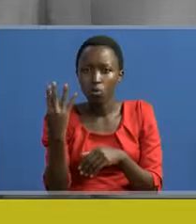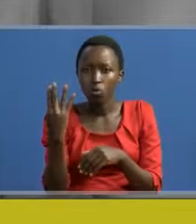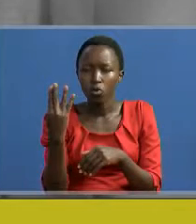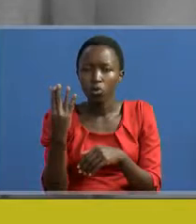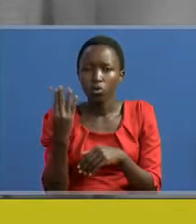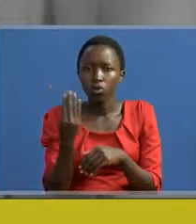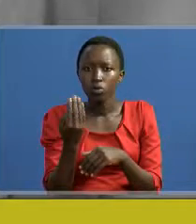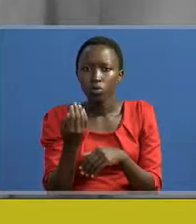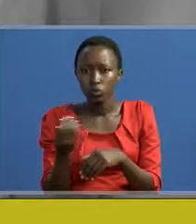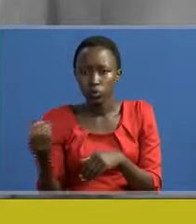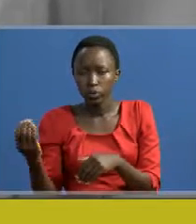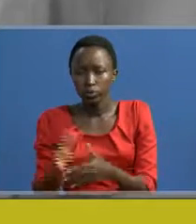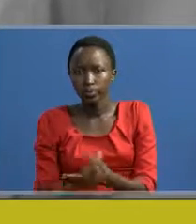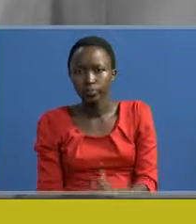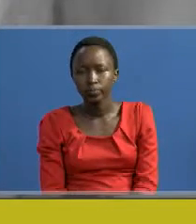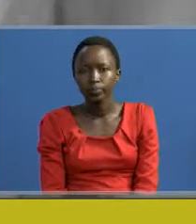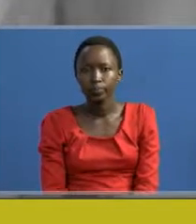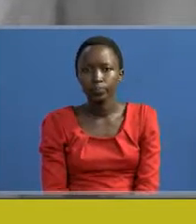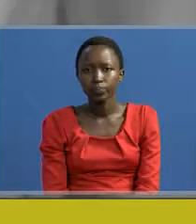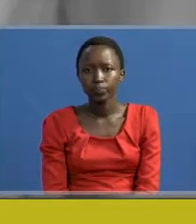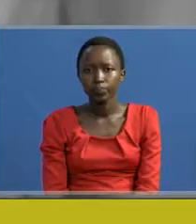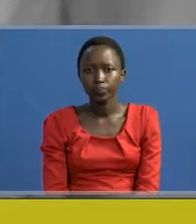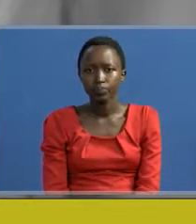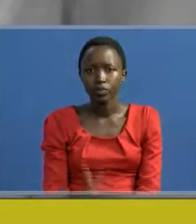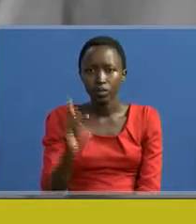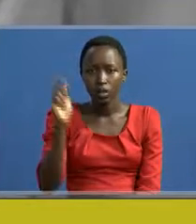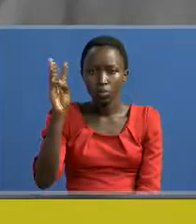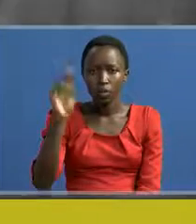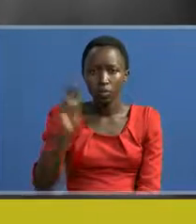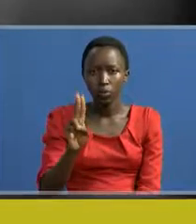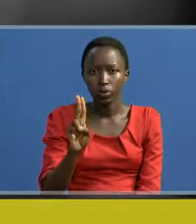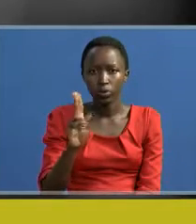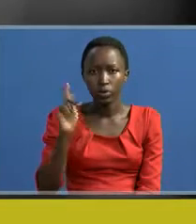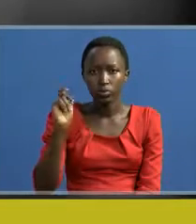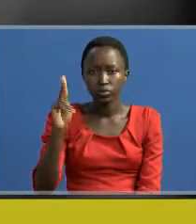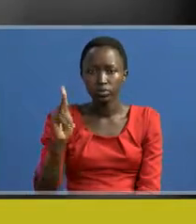Robert William Collymore. Christine Kamau, KUTV.